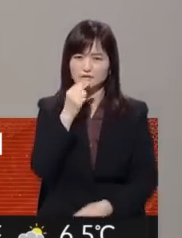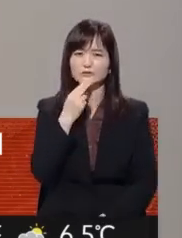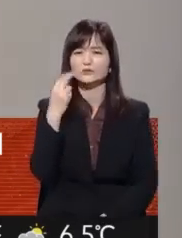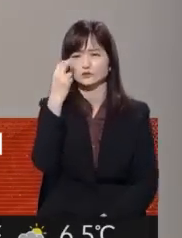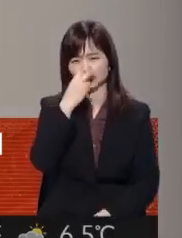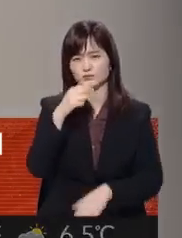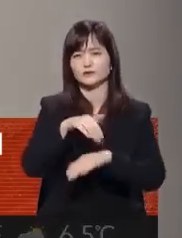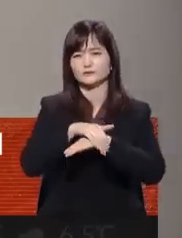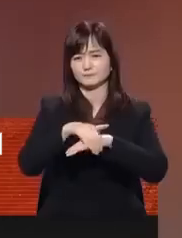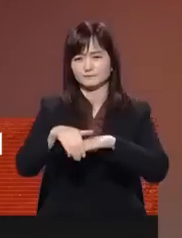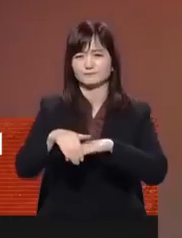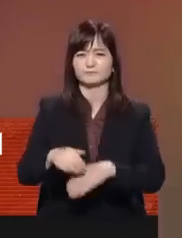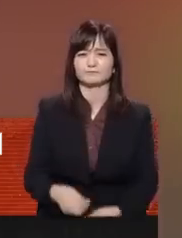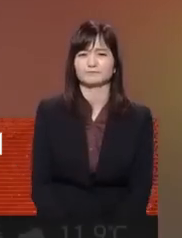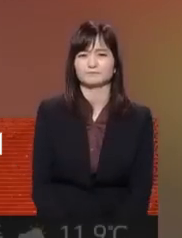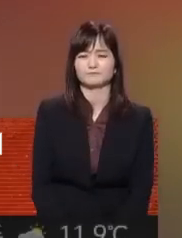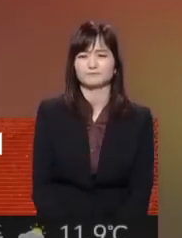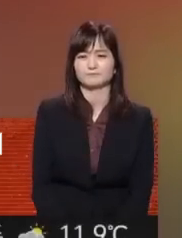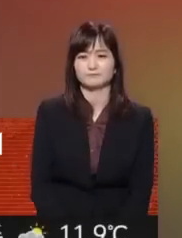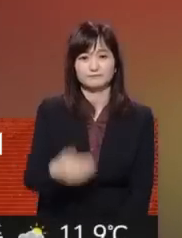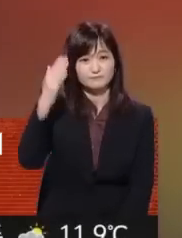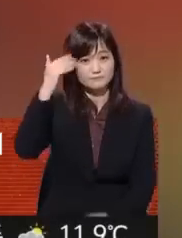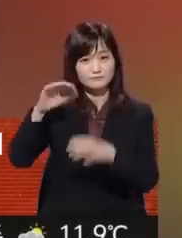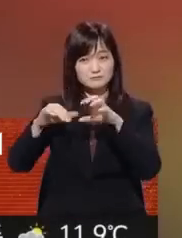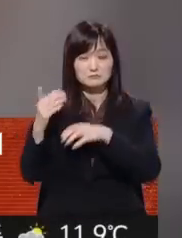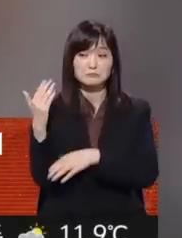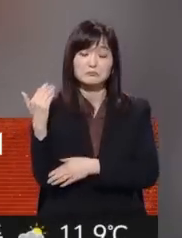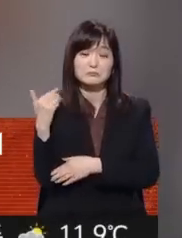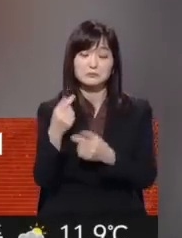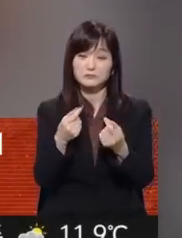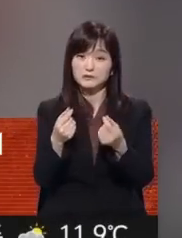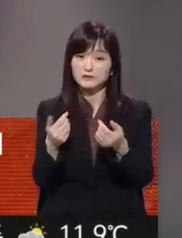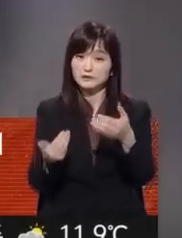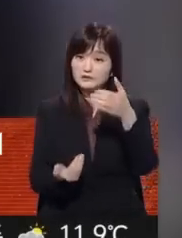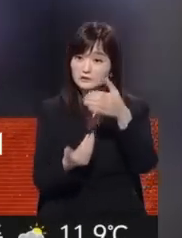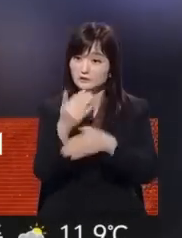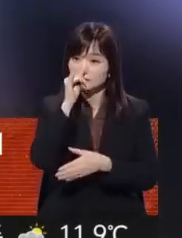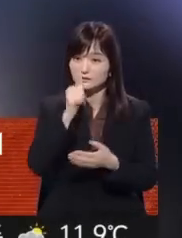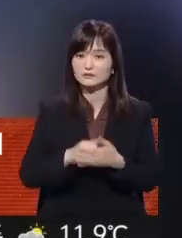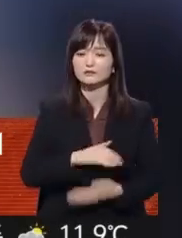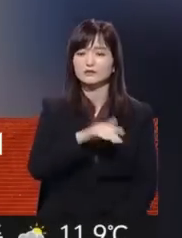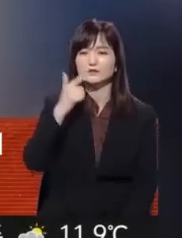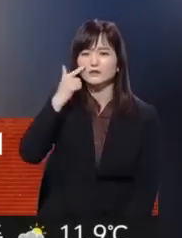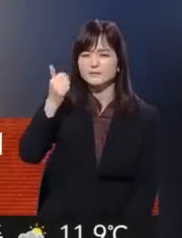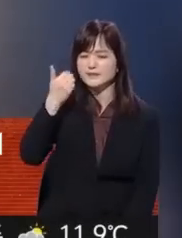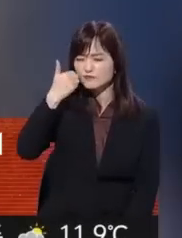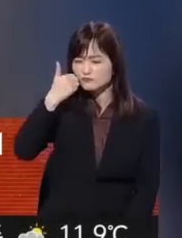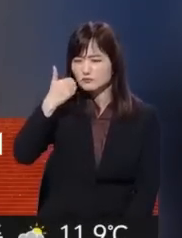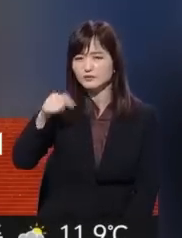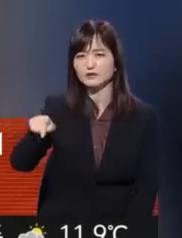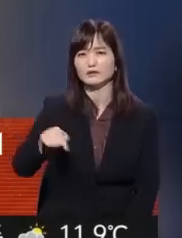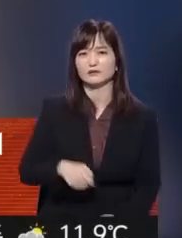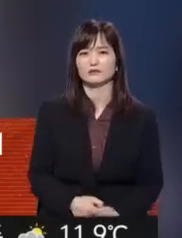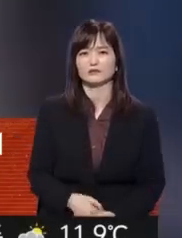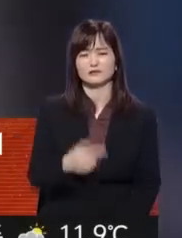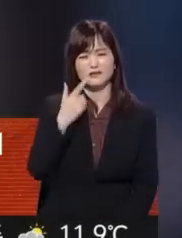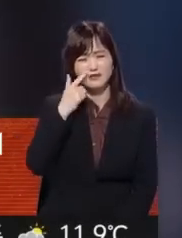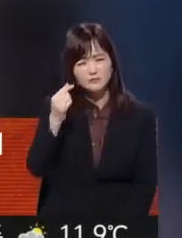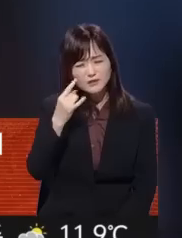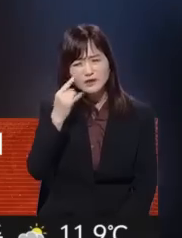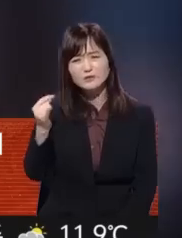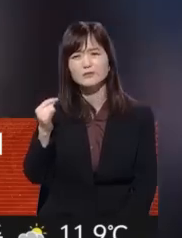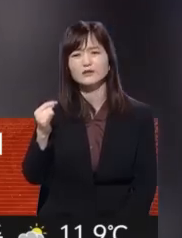합니다. 자, 박 변호사님. 우리나라에도 얼마 전에 저 비슷한 거 있었는데. 우리 뭐 우리 아빠 누구야? 뭐. 아빠 아빠 엄마